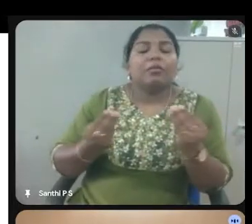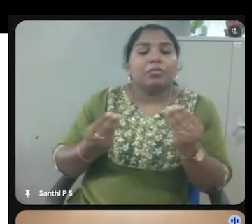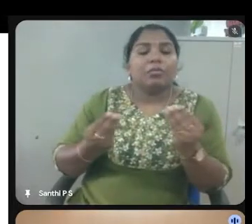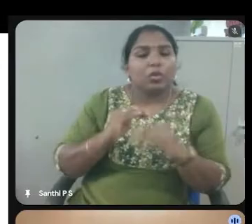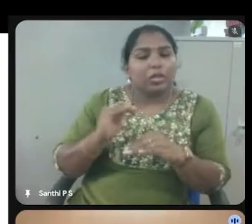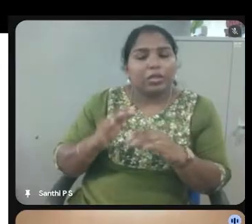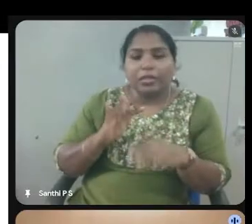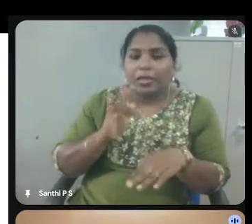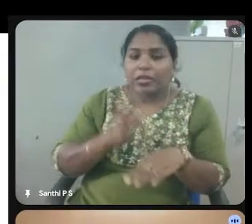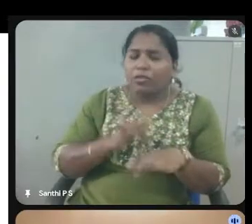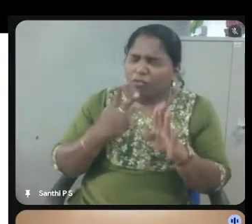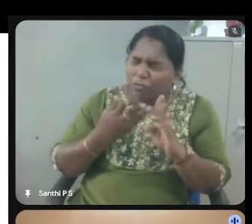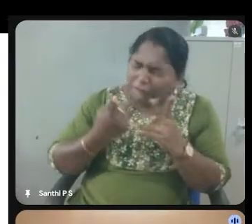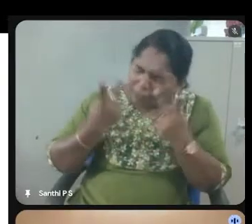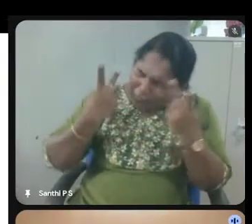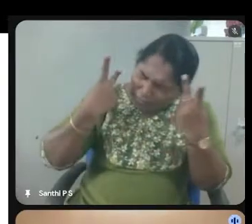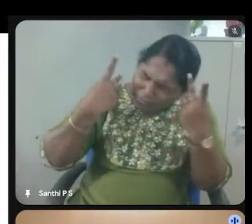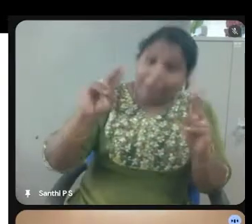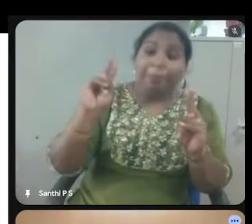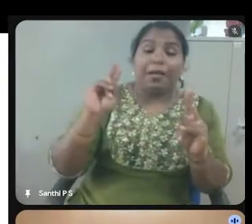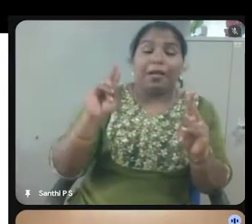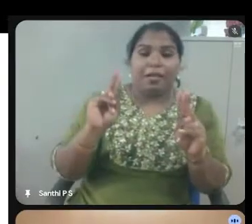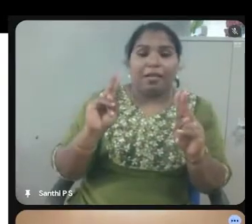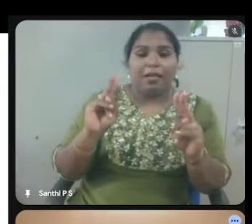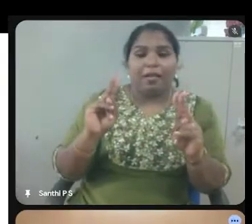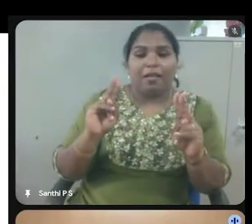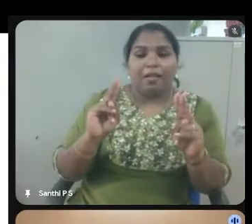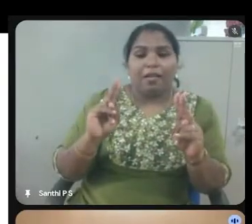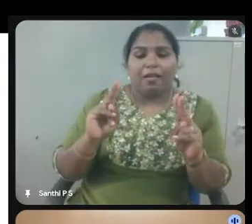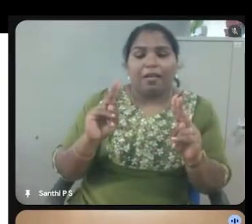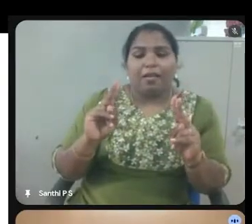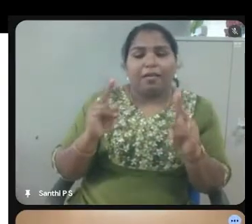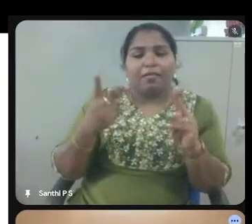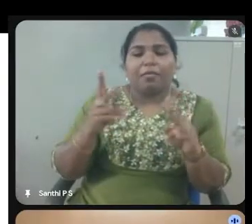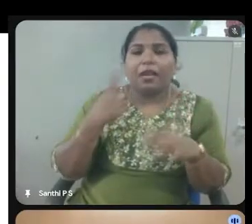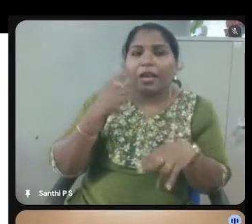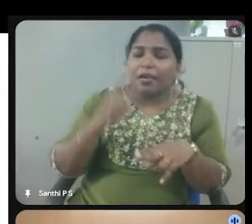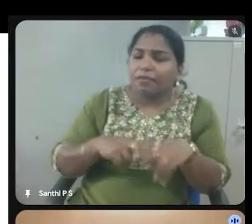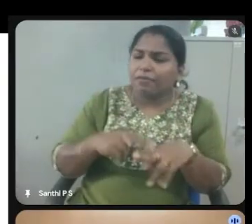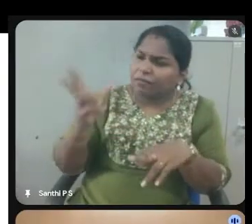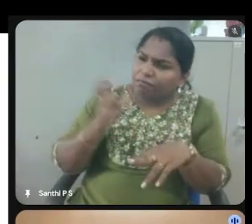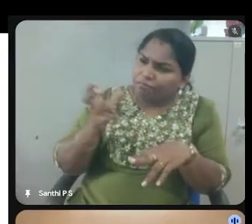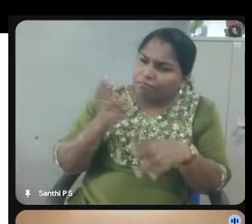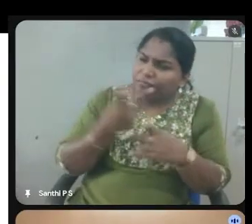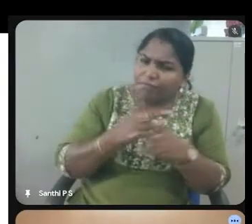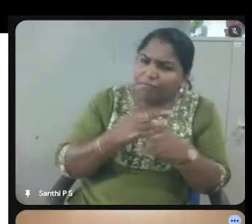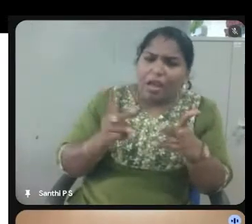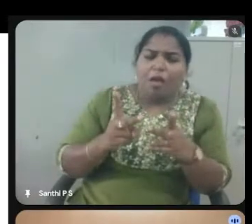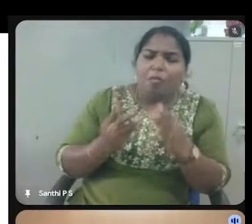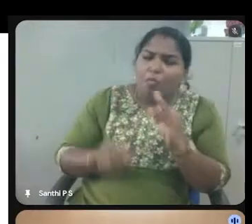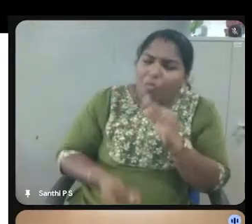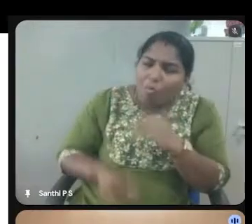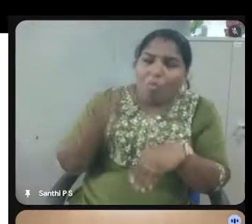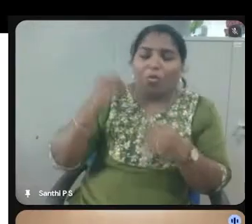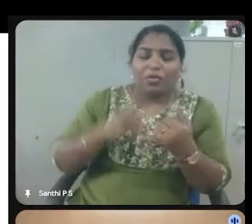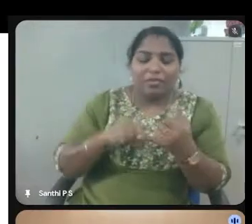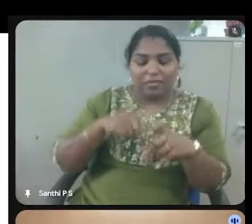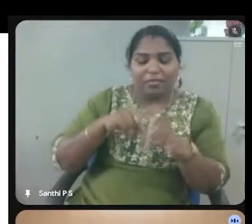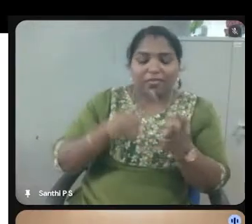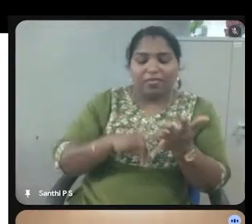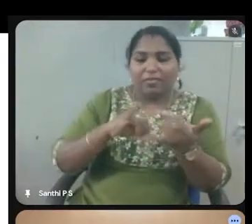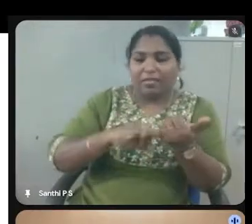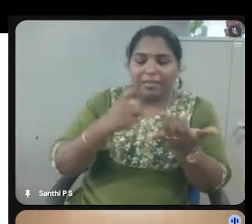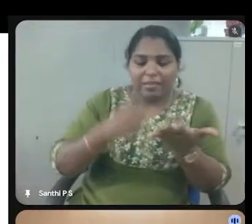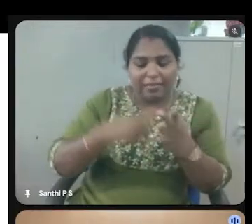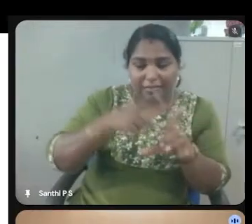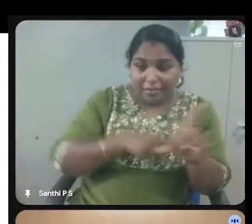അവർക്ക് കൂടുതൽ സ്റ്റിമുലേഷൻ കിട്ടിയാൽ അവരുടെ ബ്രെയിൻ അത് മനസ്സിലാക്കാൻ പറ്റില്ല. അപ്പോൾ ഒരു കൂടുതൽ സെൻസറി സീക്കിംഗ് ആയിരിക്കും. ഇപ്പം ഉദാഹരണം പറയുകയാണെങ്കിൽ